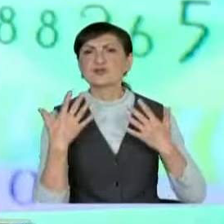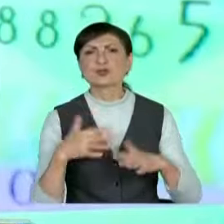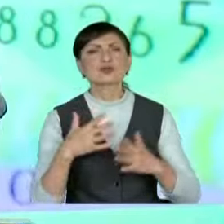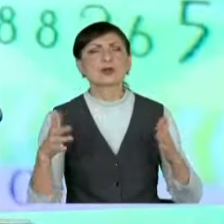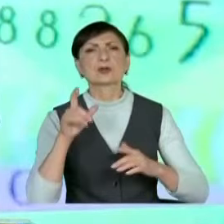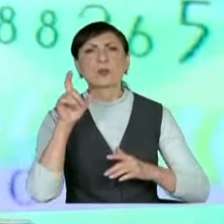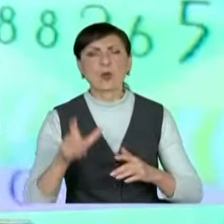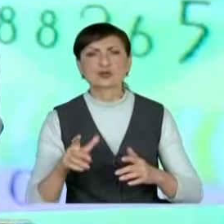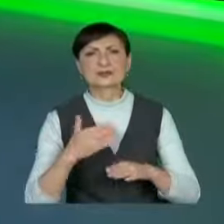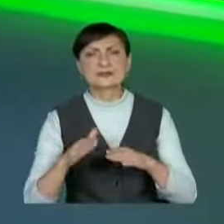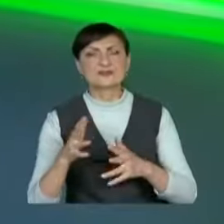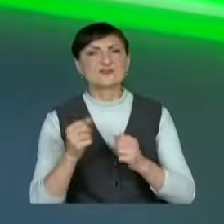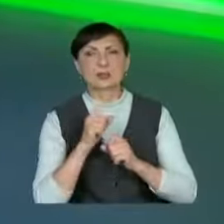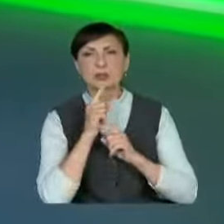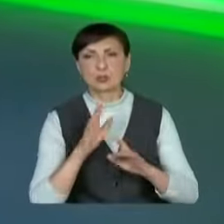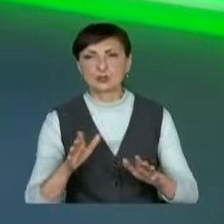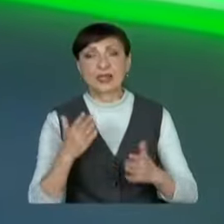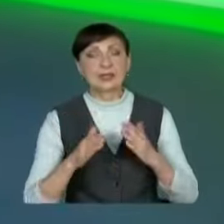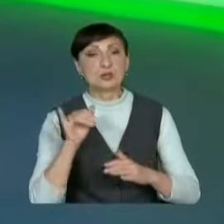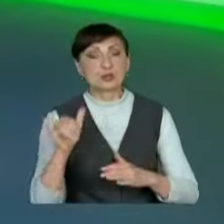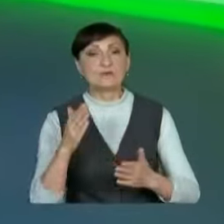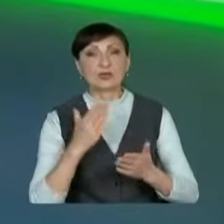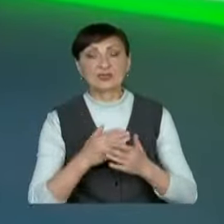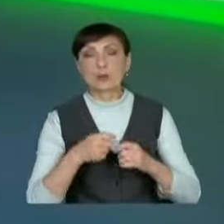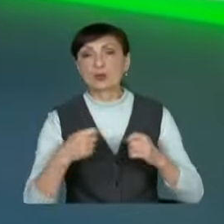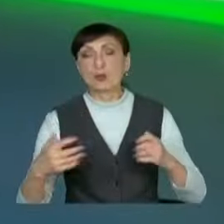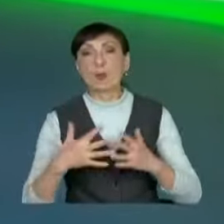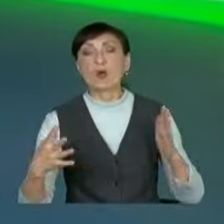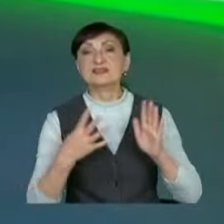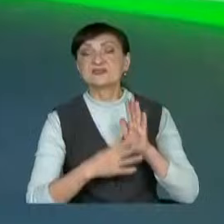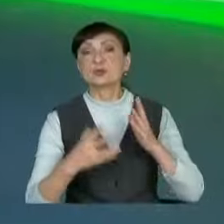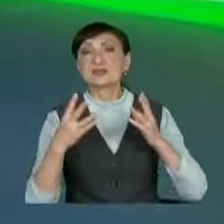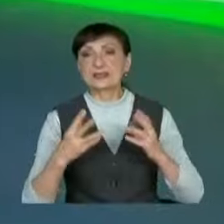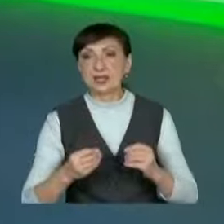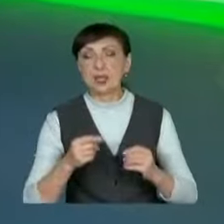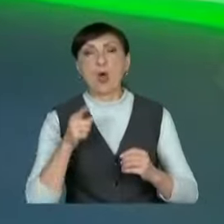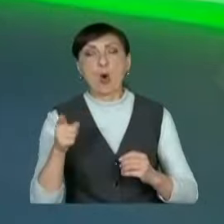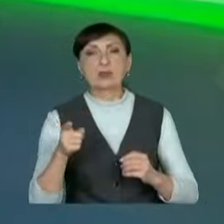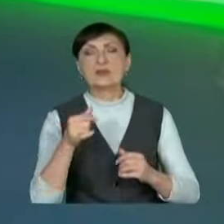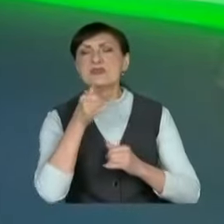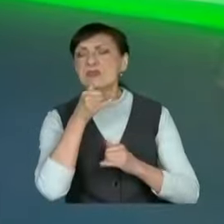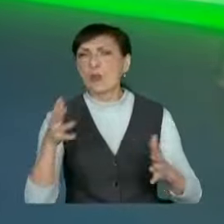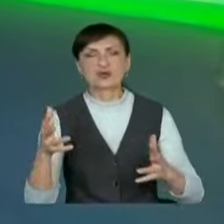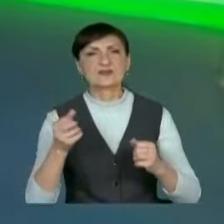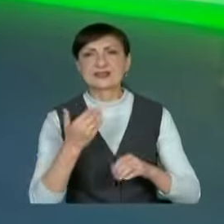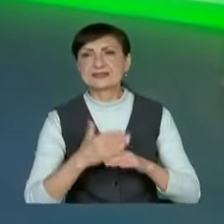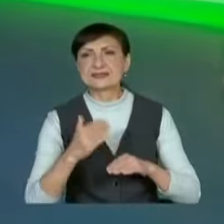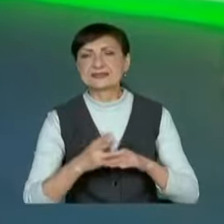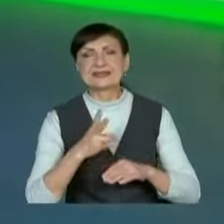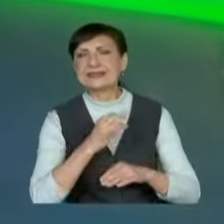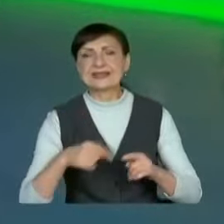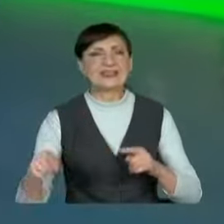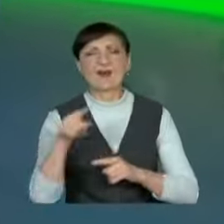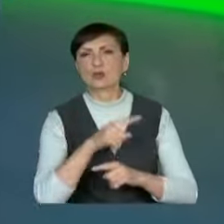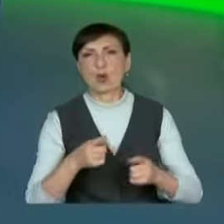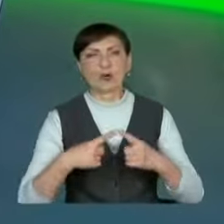уже не сможет... Если у него есть просрочка более 90 дней, он не может взять кредит ни в одной микрофинансовой,